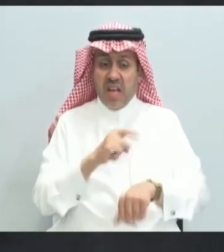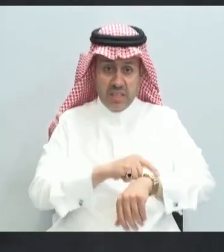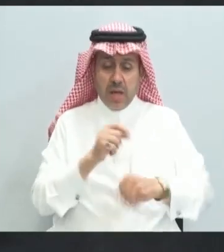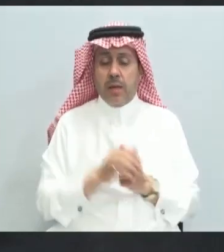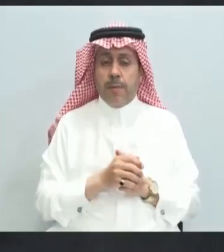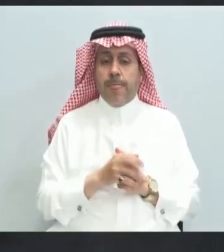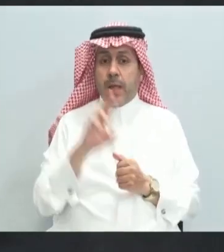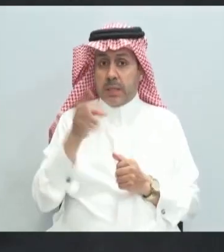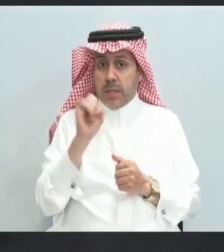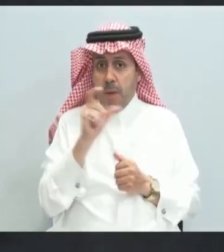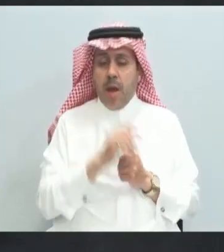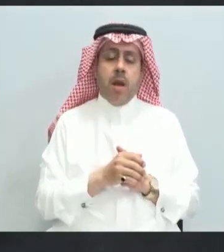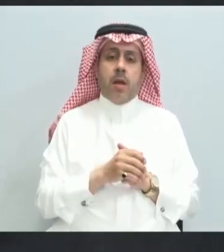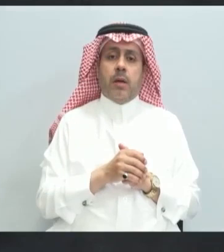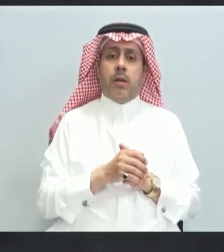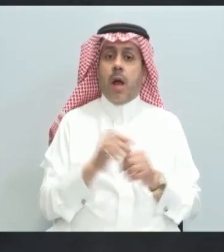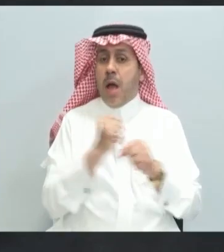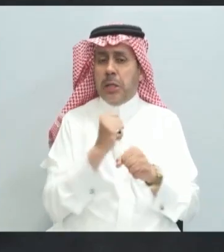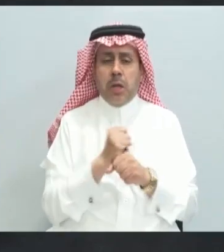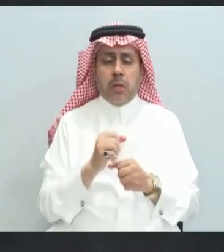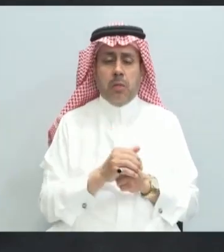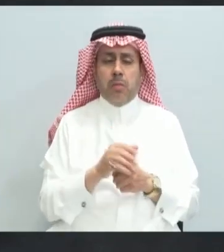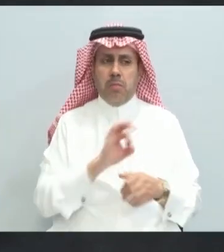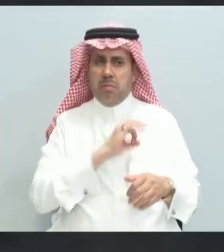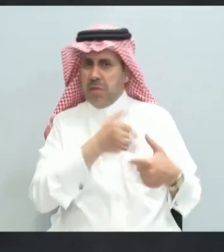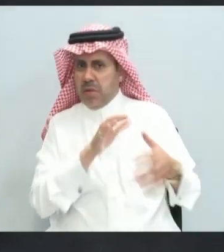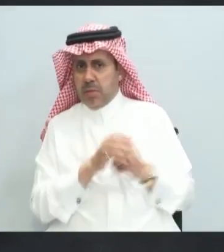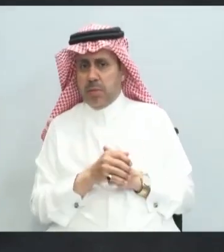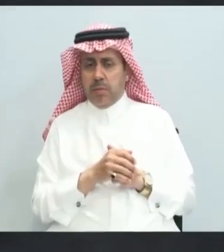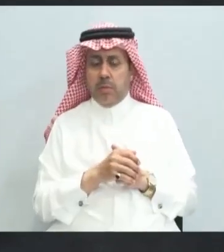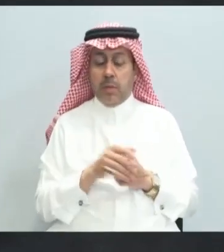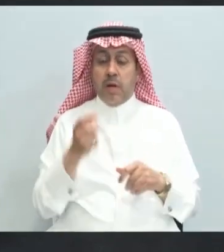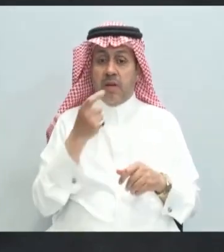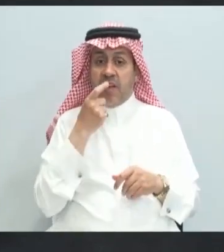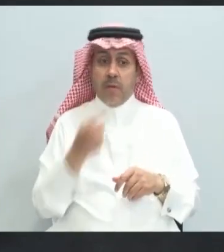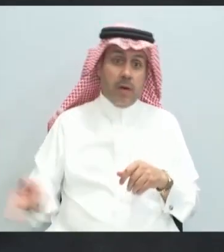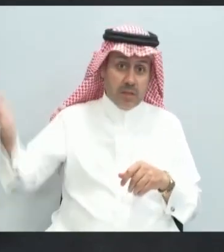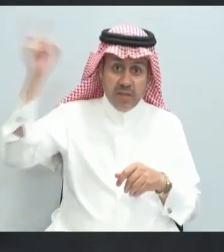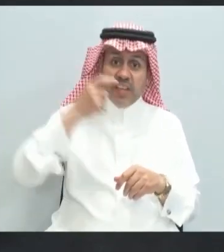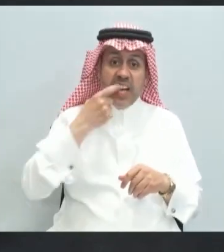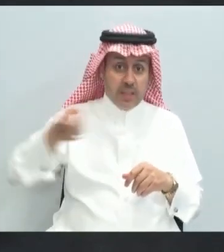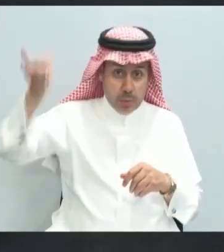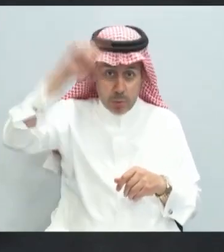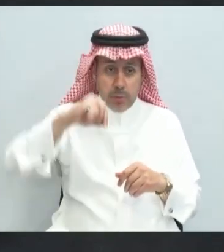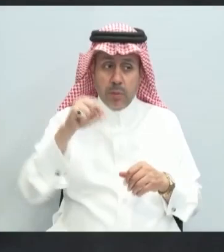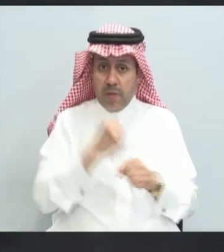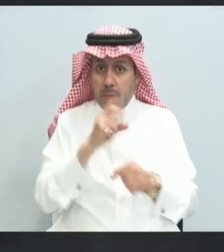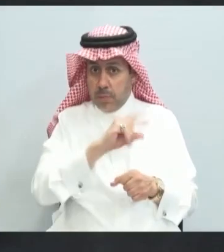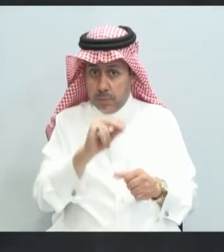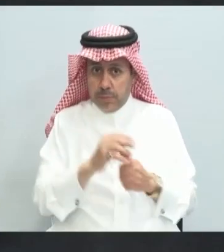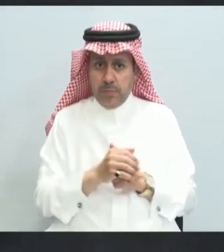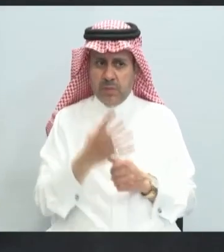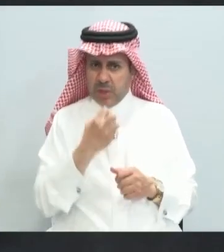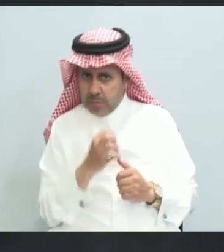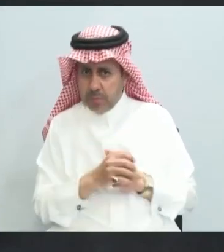التاريخ حدث عارض لا يحبه، وفي نفس التاريخ من الشهر القادم أو الأسبوع القادم أو